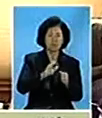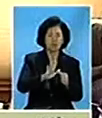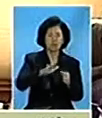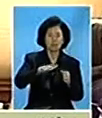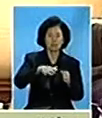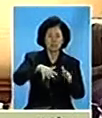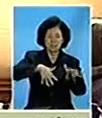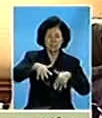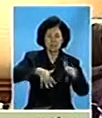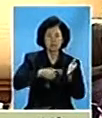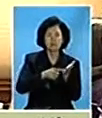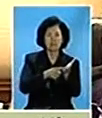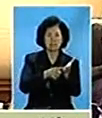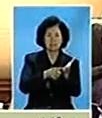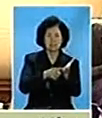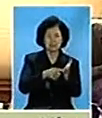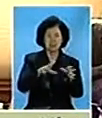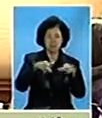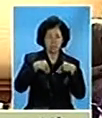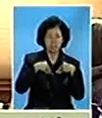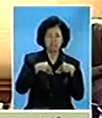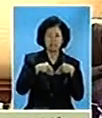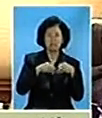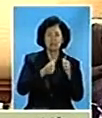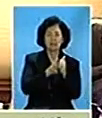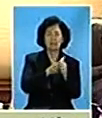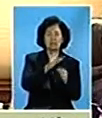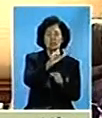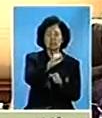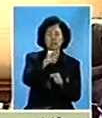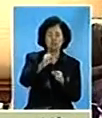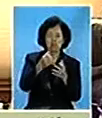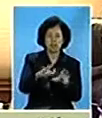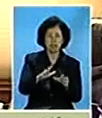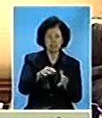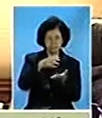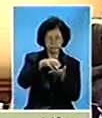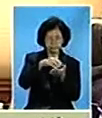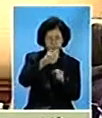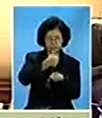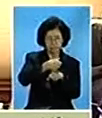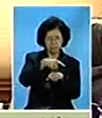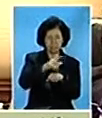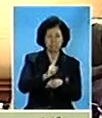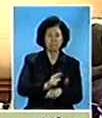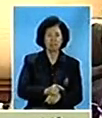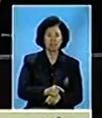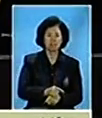าตั้งแต่ในชั้นของกรรมธิการของสภาผู้แทนราษฎรแล้วครับขออนุญาตกลับเรียนท่านประธานครับ ครับธุรกิ